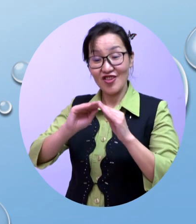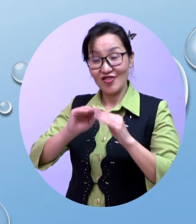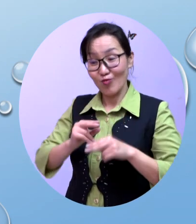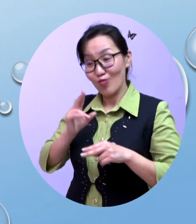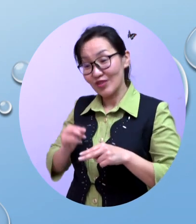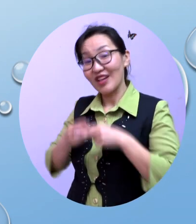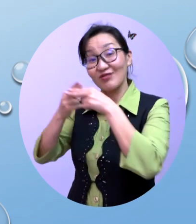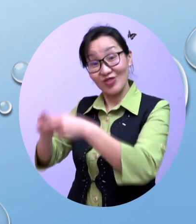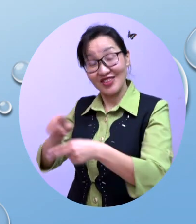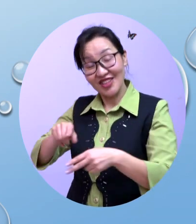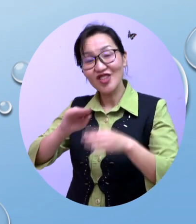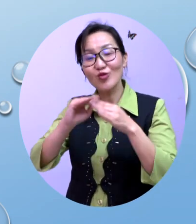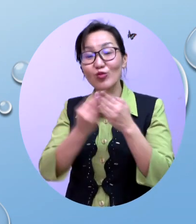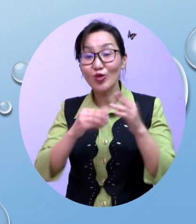юм.